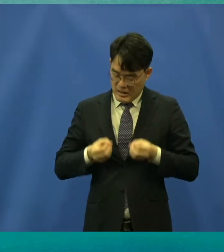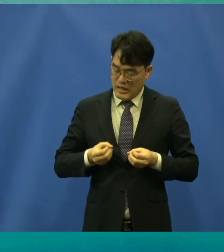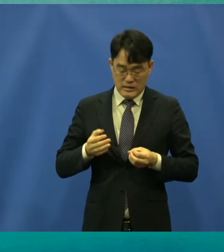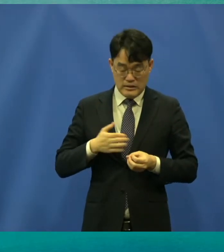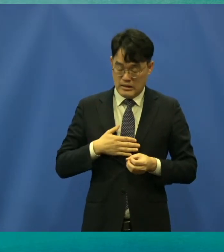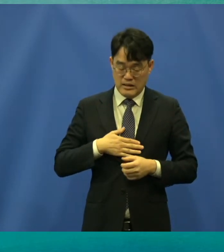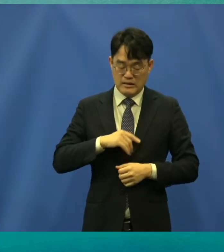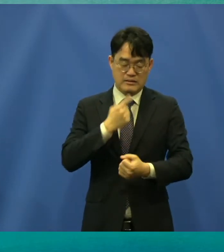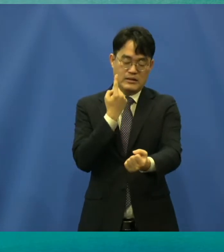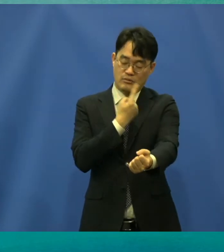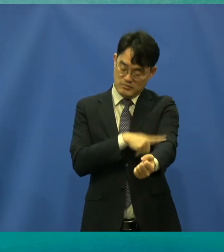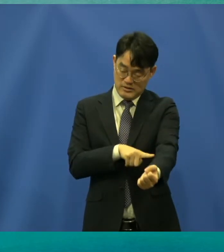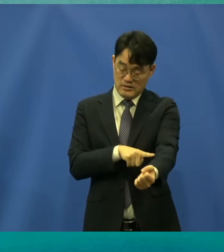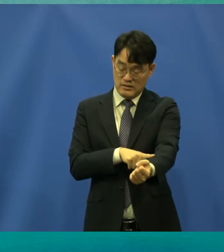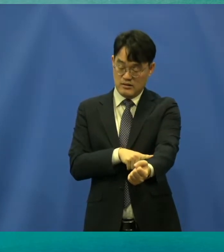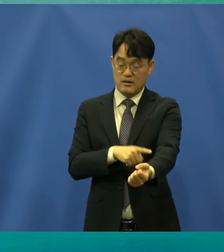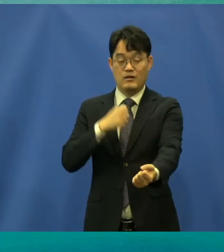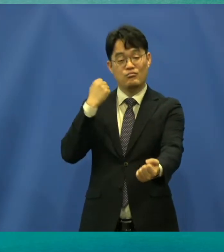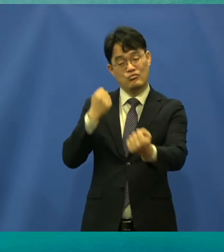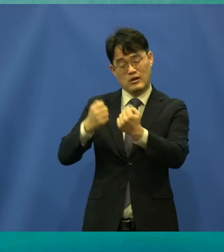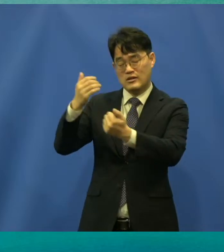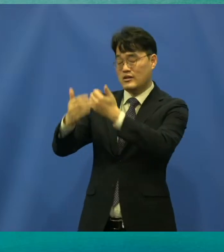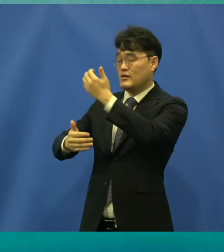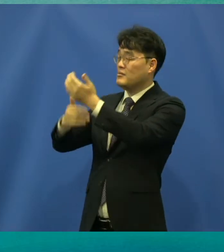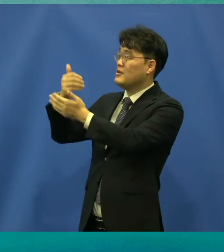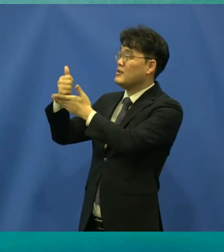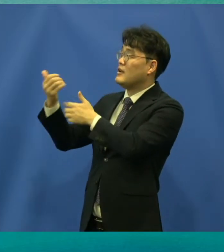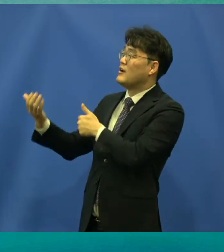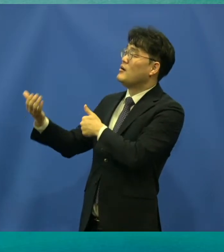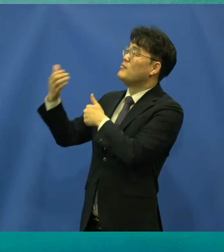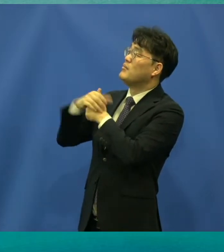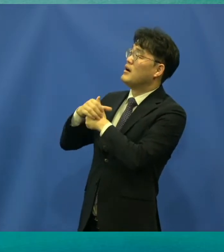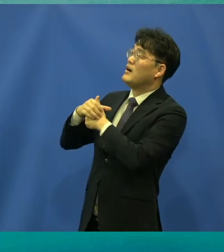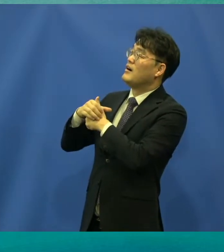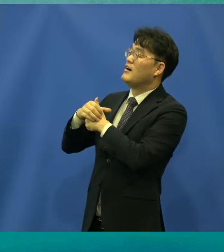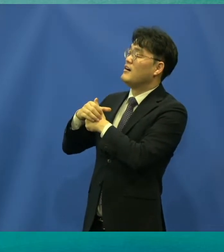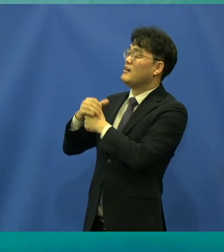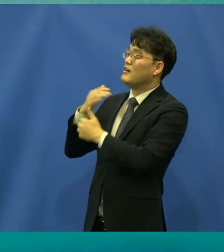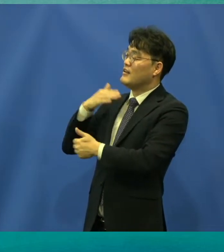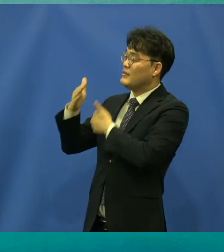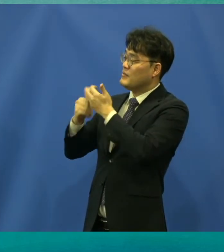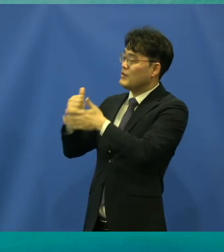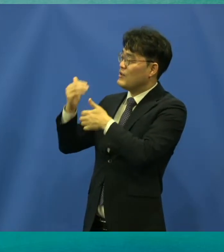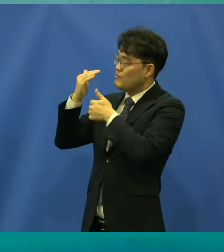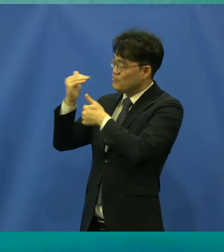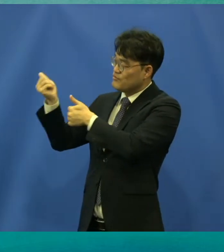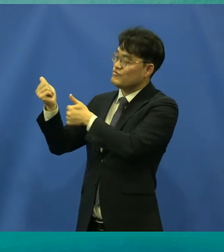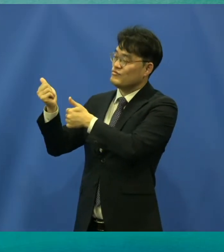자격이 있어서 하나님이 나를 뽑아준 것 같습니까? 아닙니다. 자격이